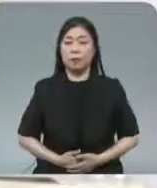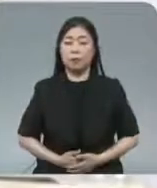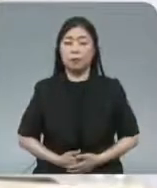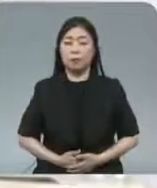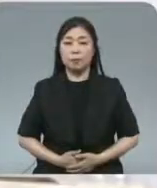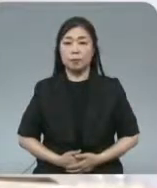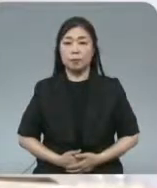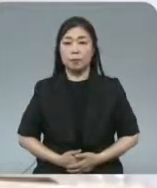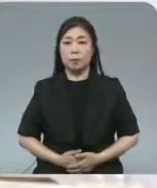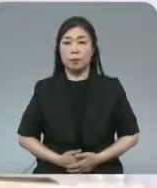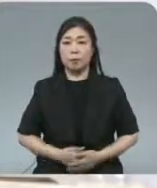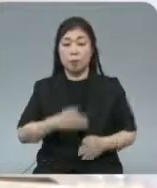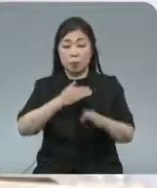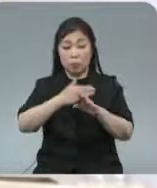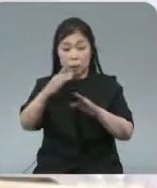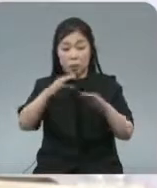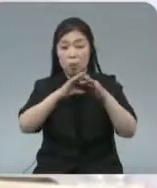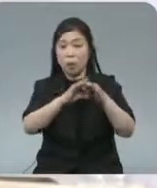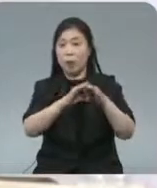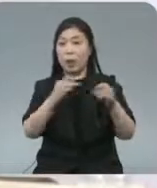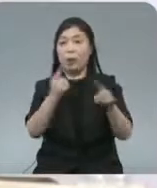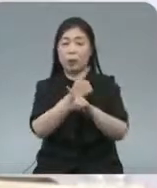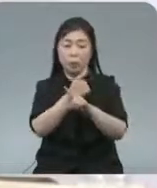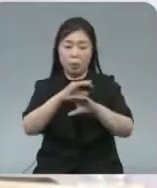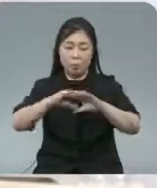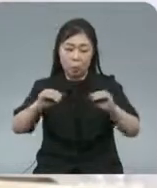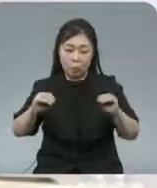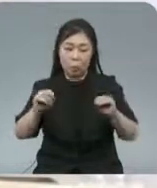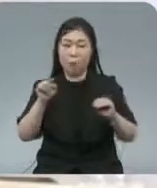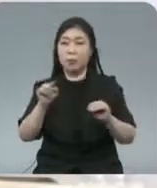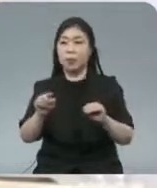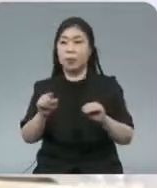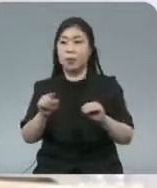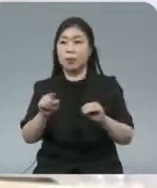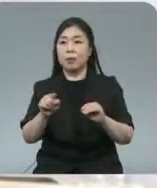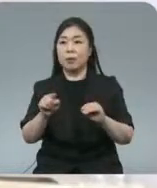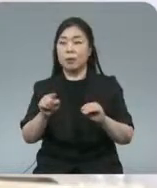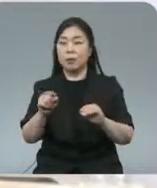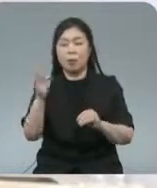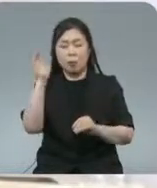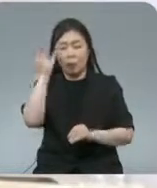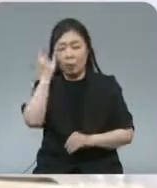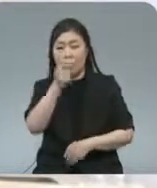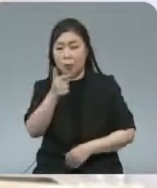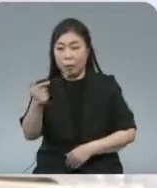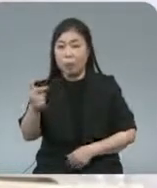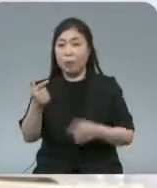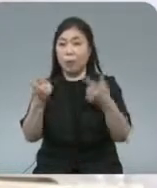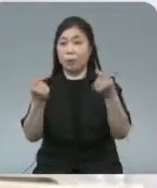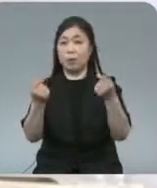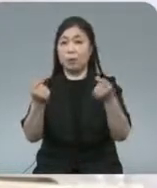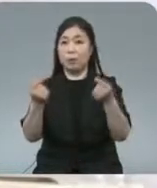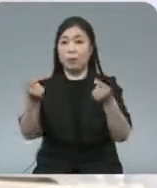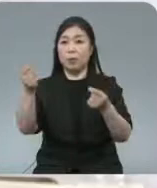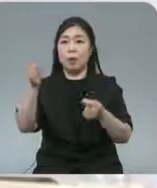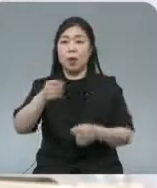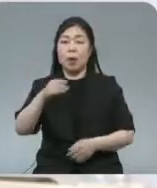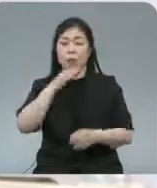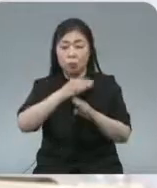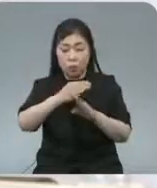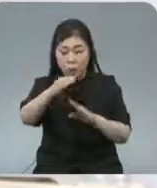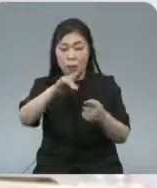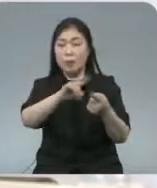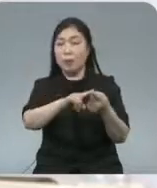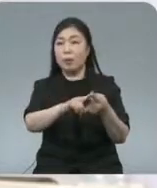sebelumnya telah terhenti selama 13 bulan terakhir meskipun kemungkinan penggelaran KTT antar Korea keempat tersebut mendapat banyak sorotan